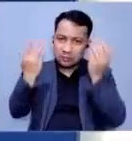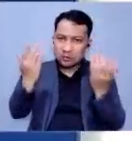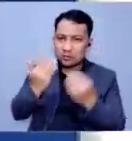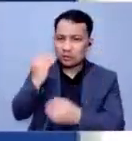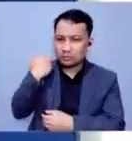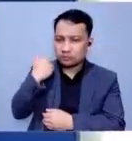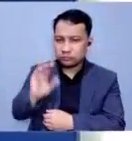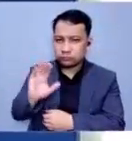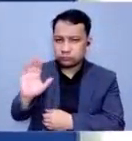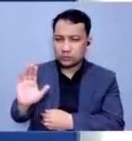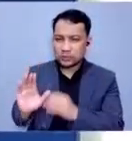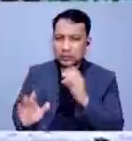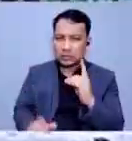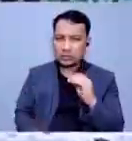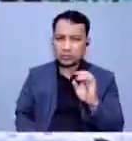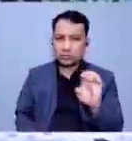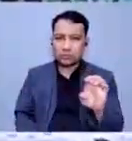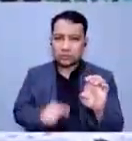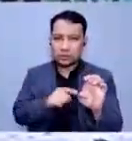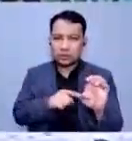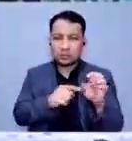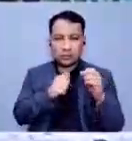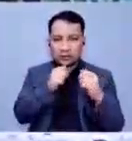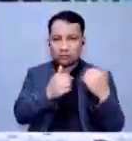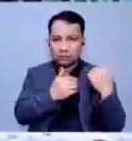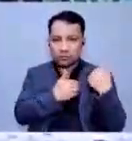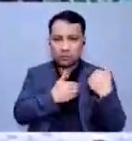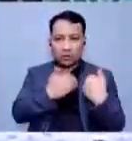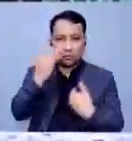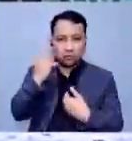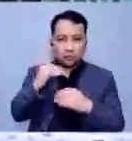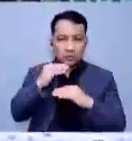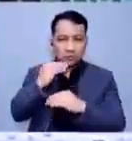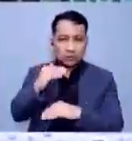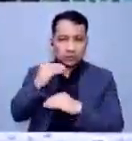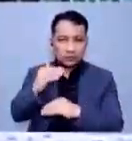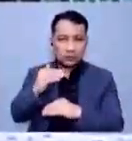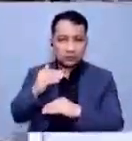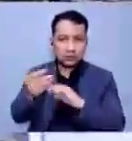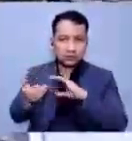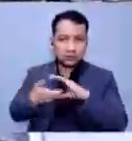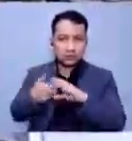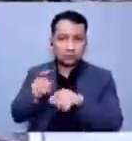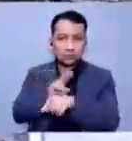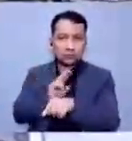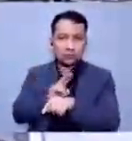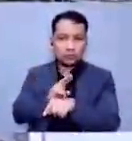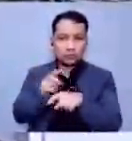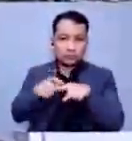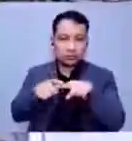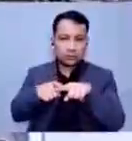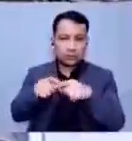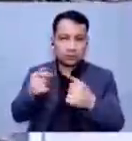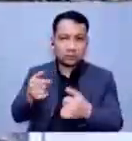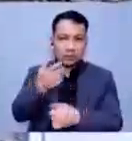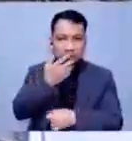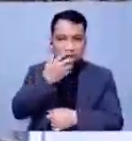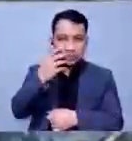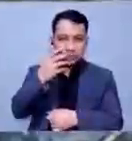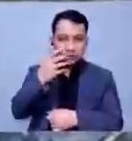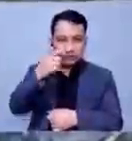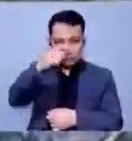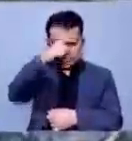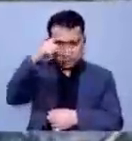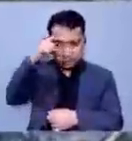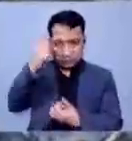daw ng Department of Energy. Imbis daw kasi nalimitahan ang mga consumer sa paggamit ng kuryente ngayong tag-init, mas mainam